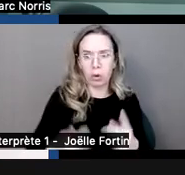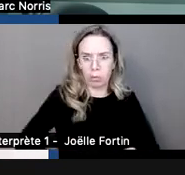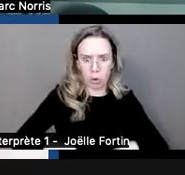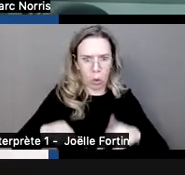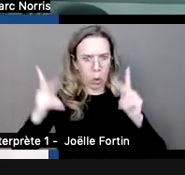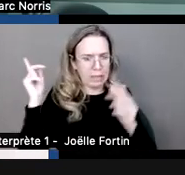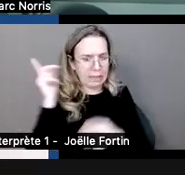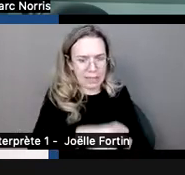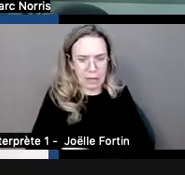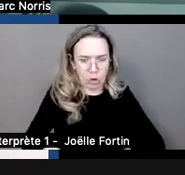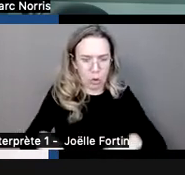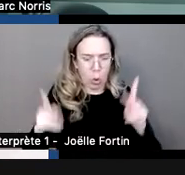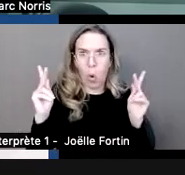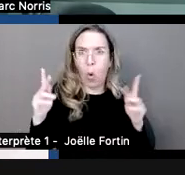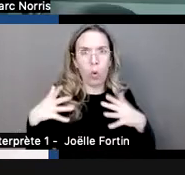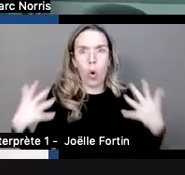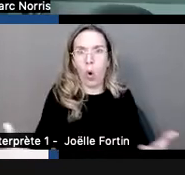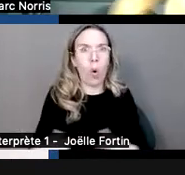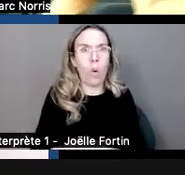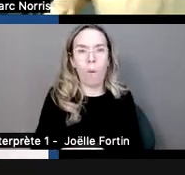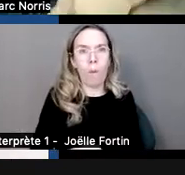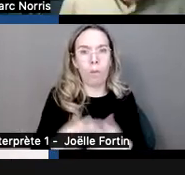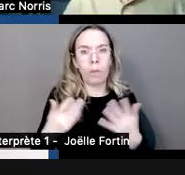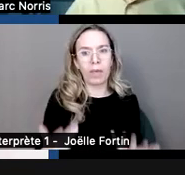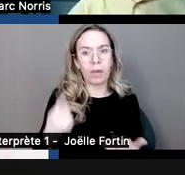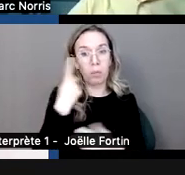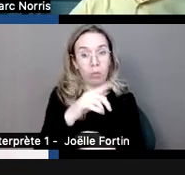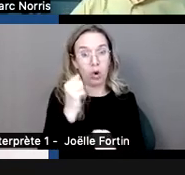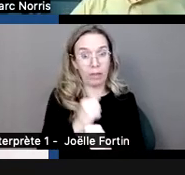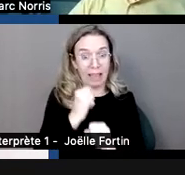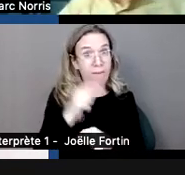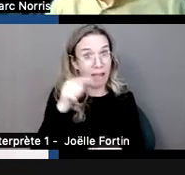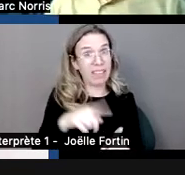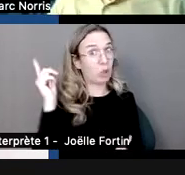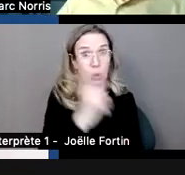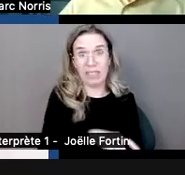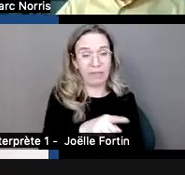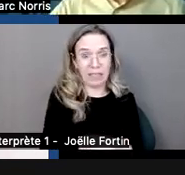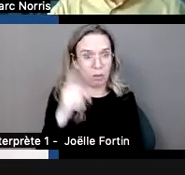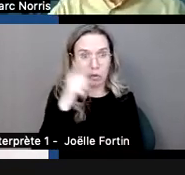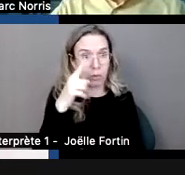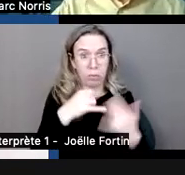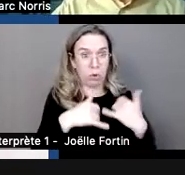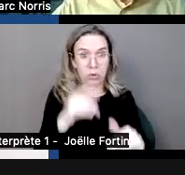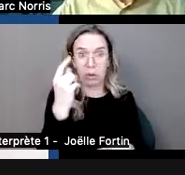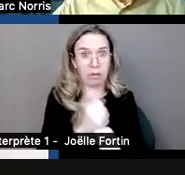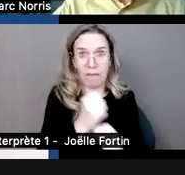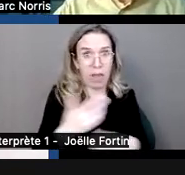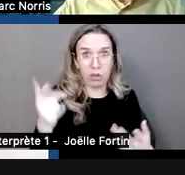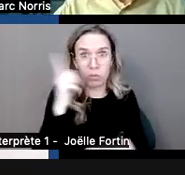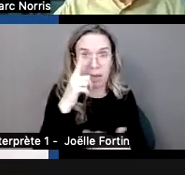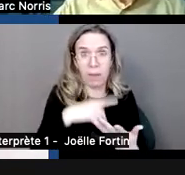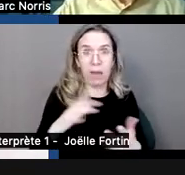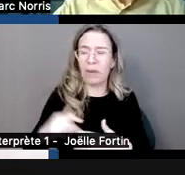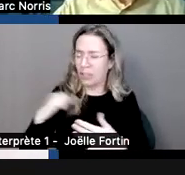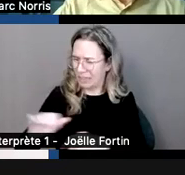Et en tout cas, dans le cadre du travail, il n'était plus possible que je travaille. Je ne pouvais plus. J'avais mis en place tout